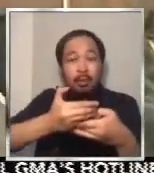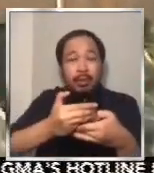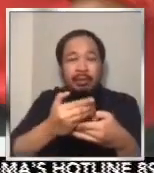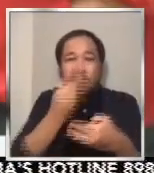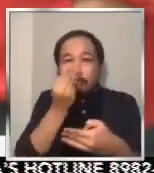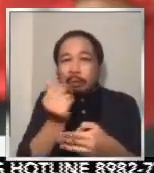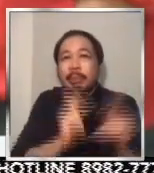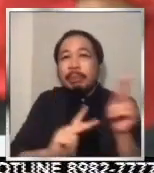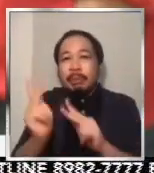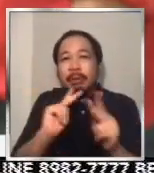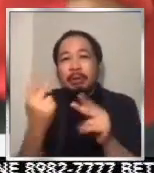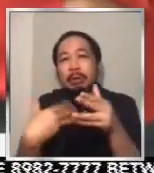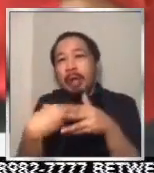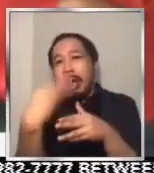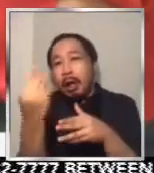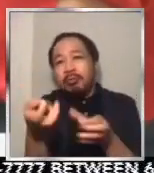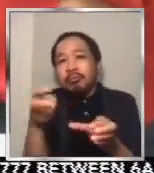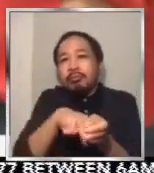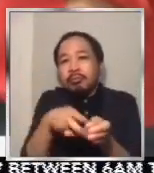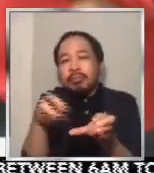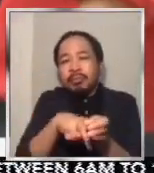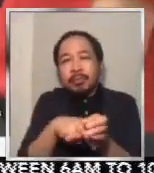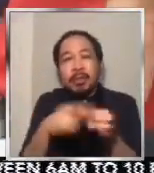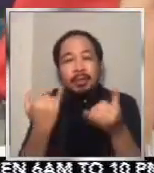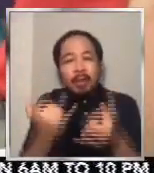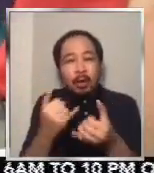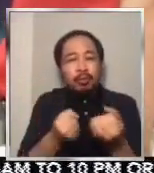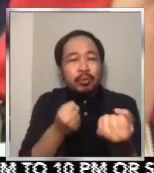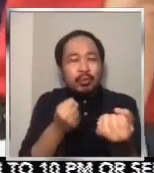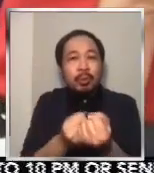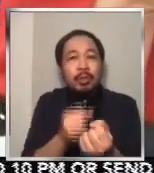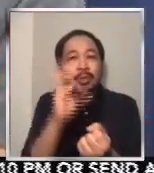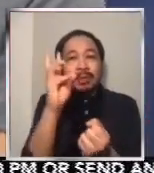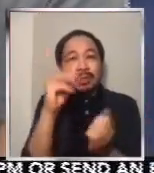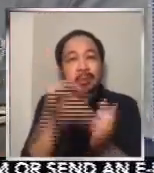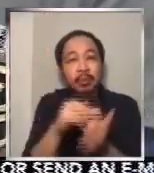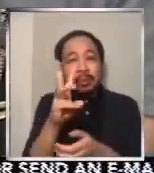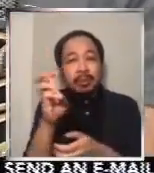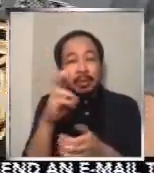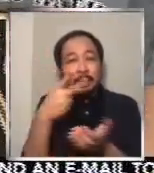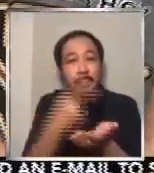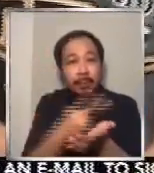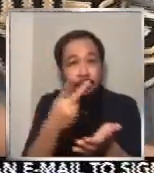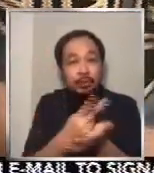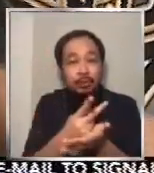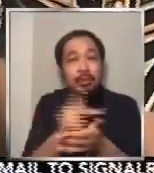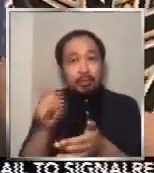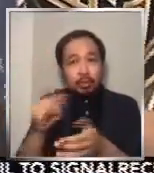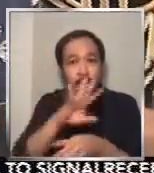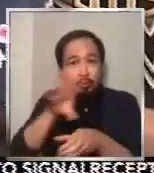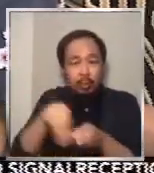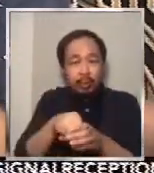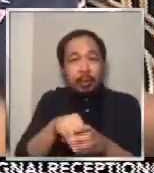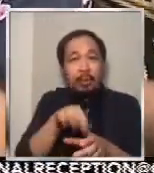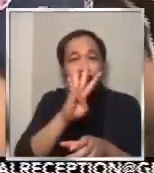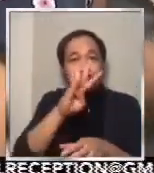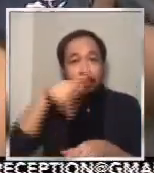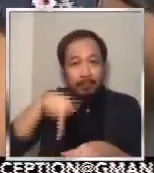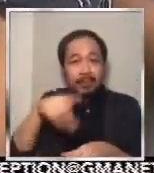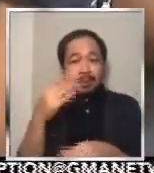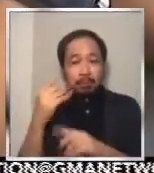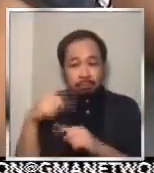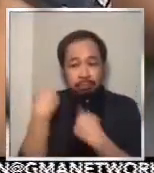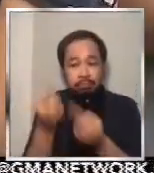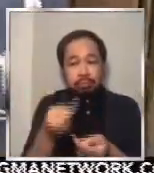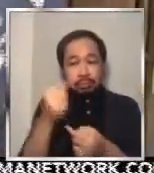kita. Ang ayudang 6,600 pesos na nakuha niya bilang miyembro ng 4-piece noong Marso pa, ubos na raw, pati ang food pack na ibinigay